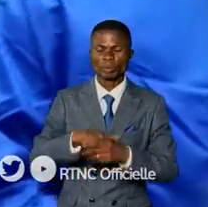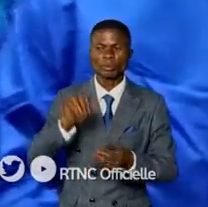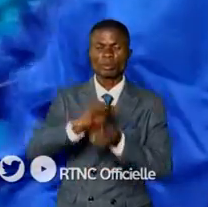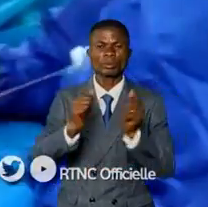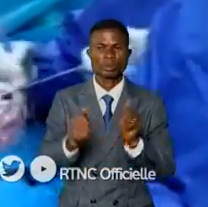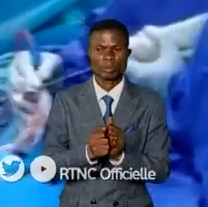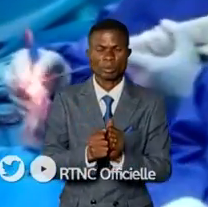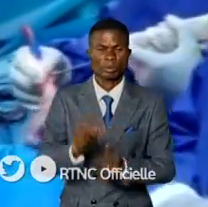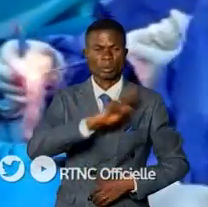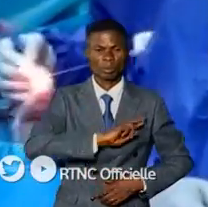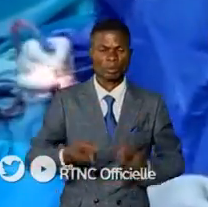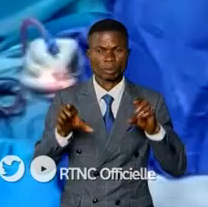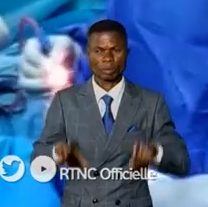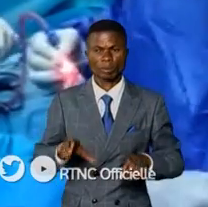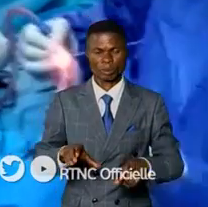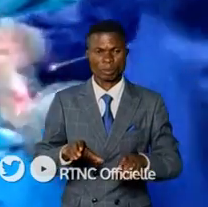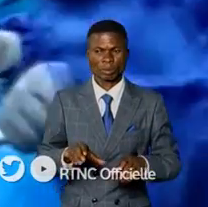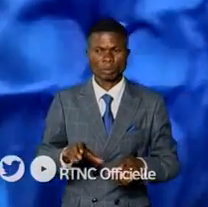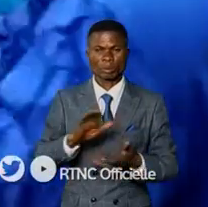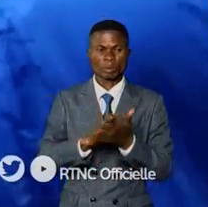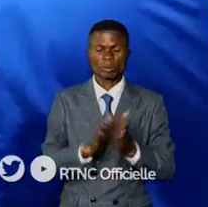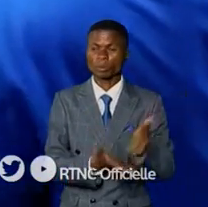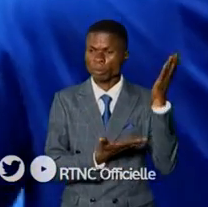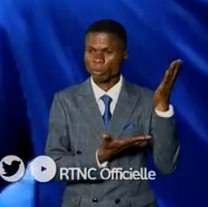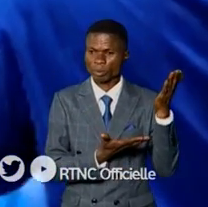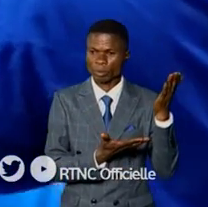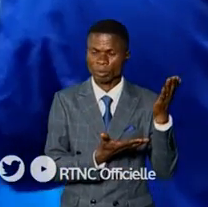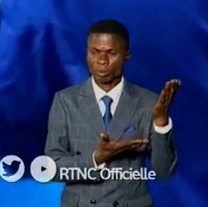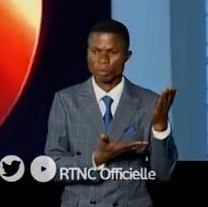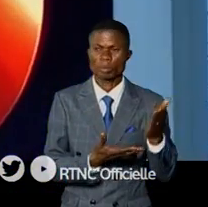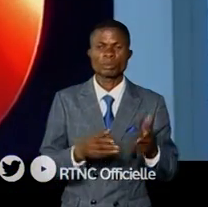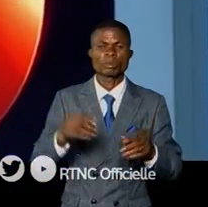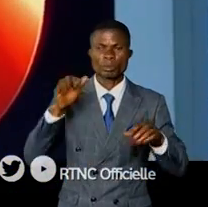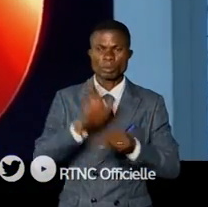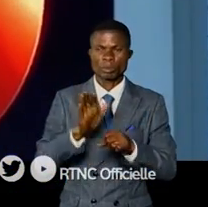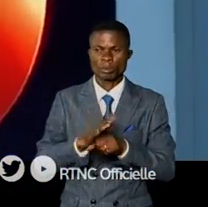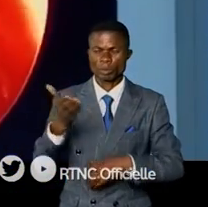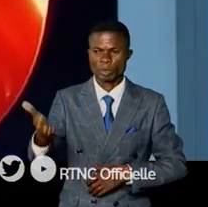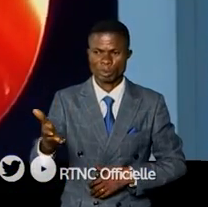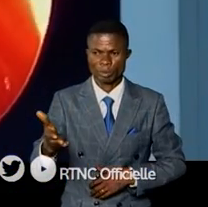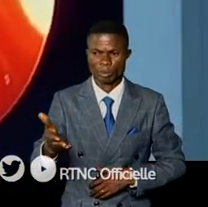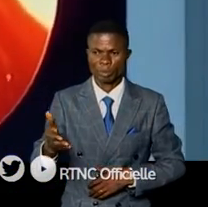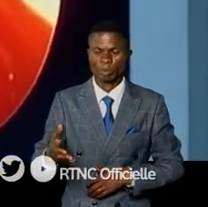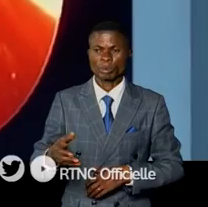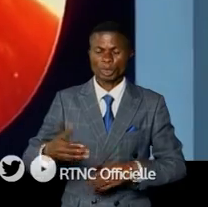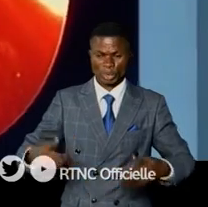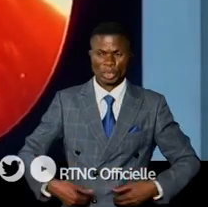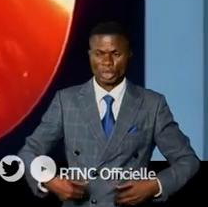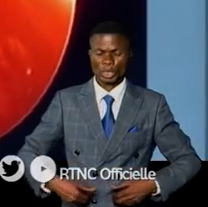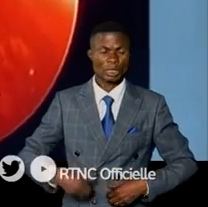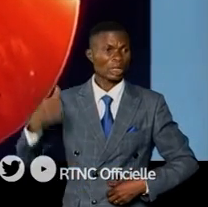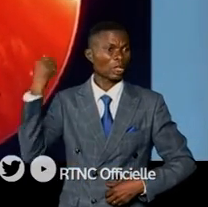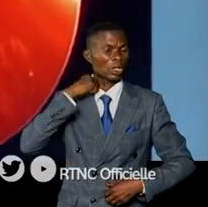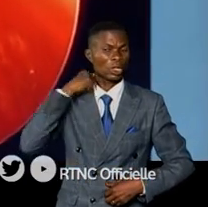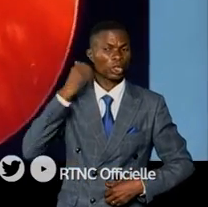question. La RDC serait-elle de plein pied dans l'ère du médical new tech? C'est un jeune brillant médecin,